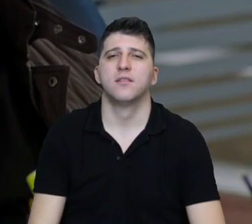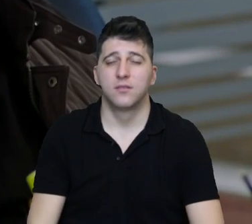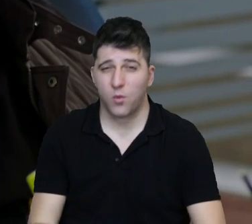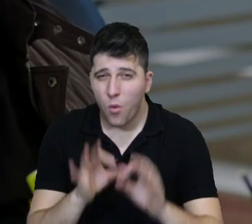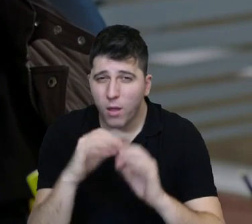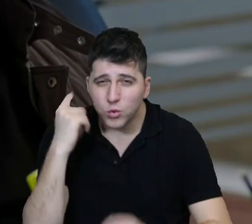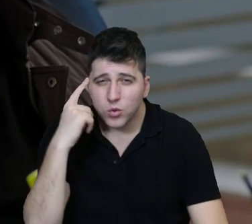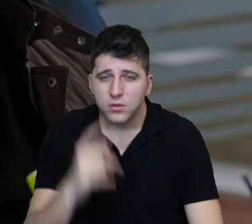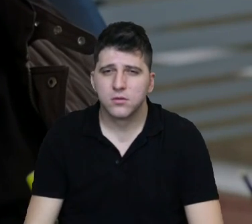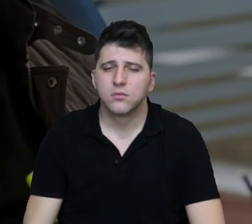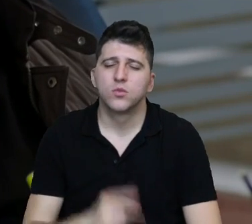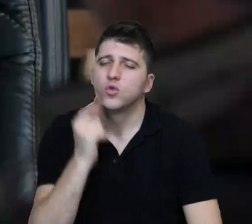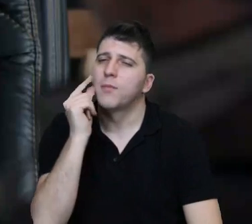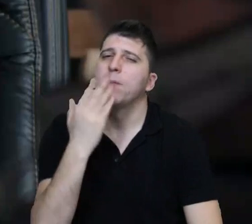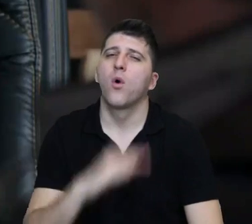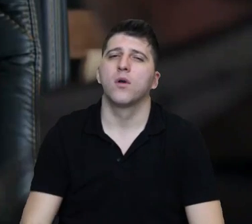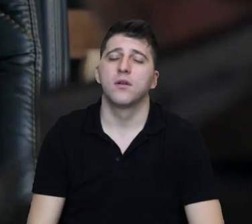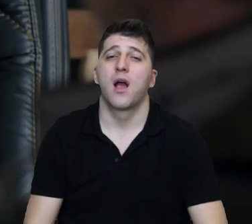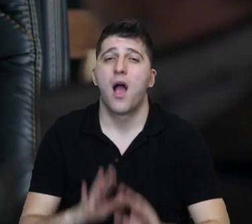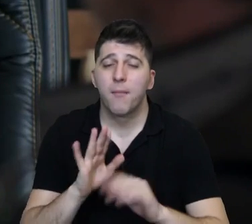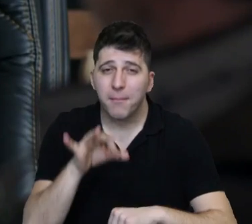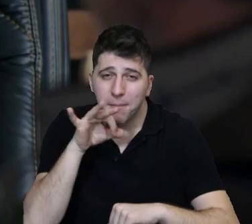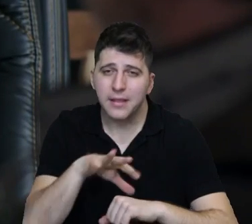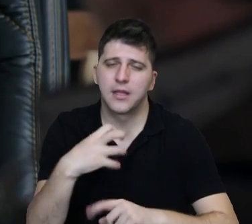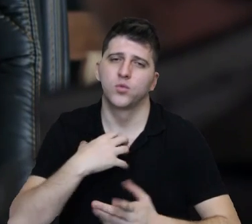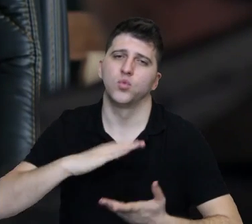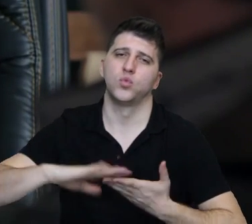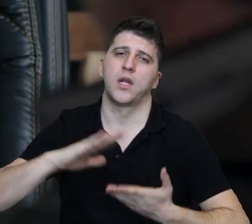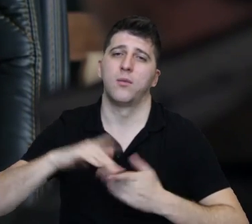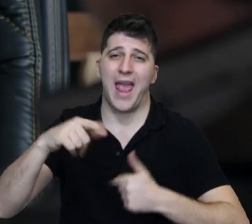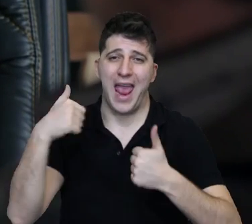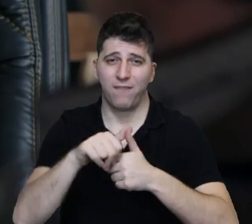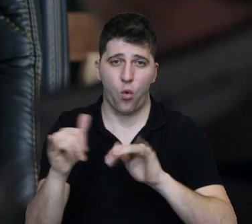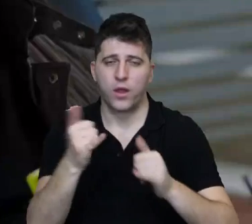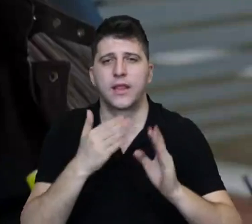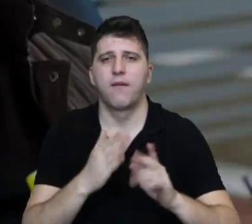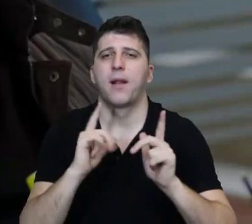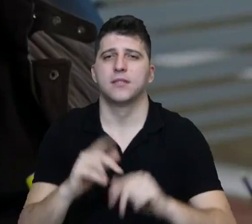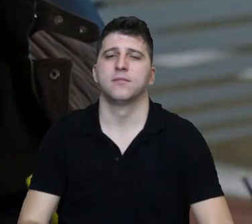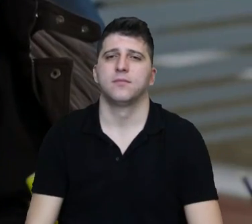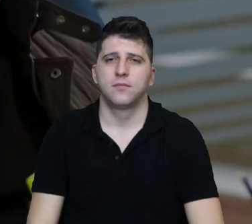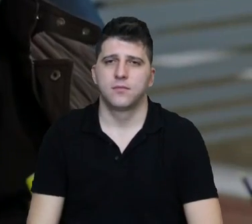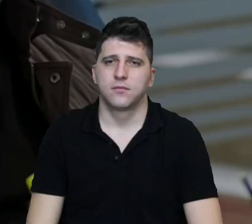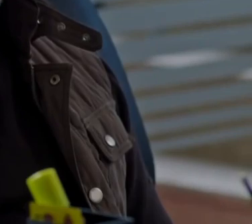mi dersiniz? Hiç şüphem yok. Ama bir an önce toparlanmalı ve bu evlilik oyununu sürdürmelisiniz.